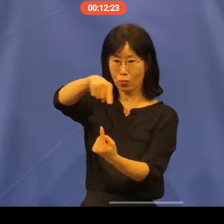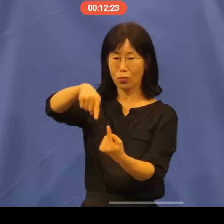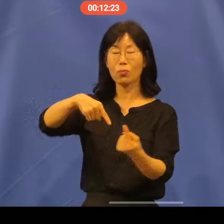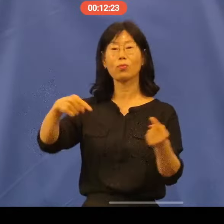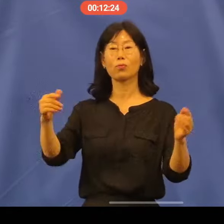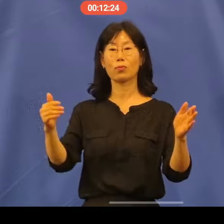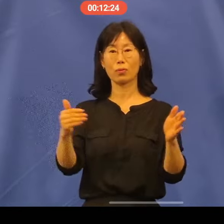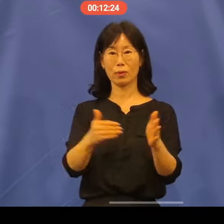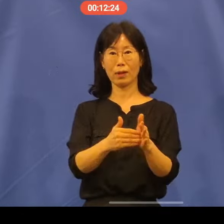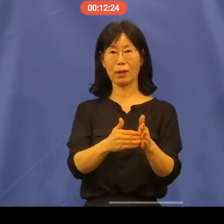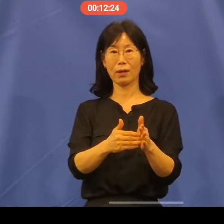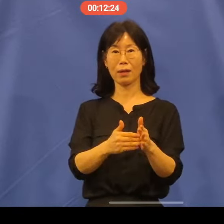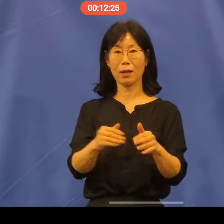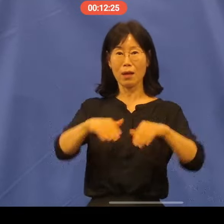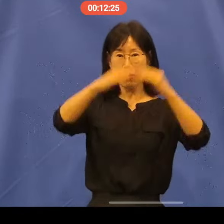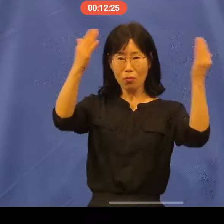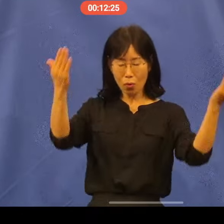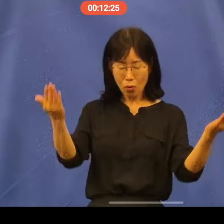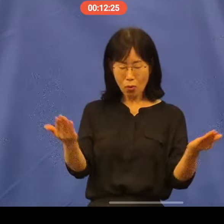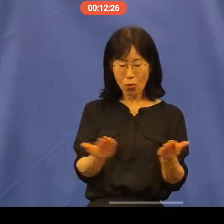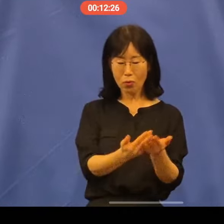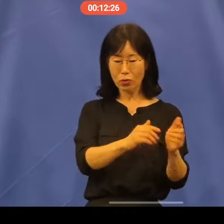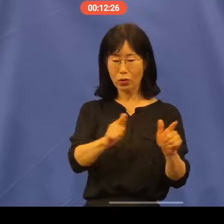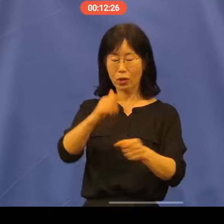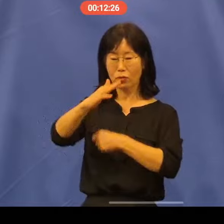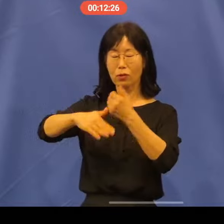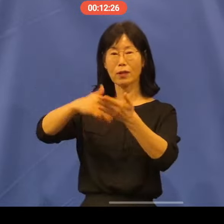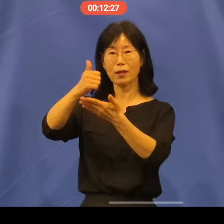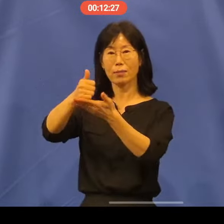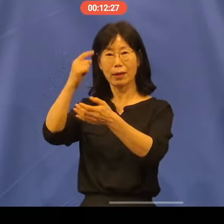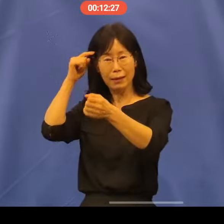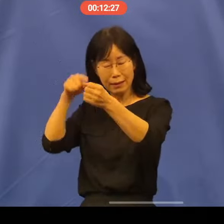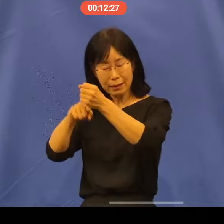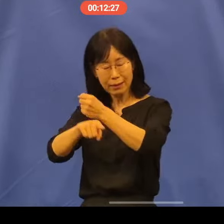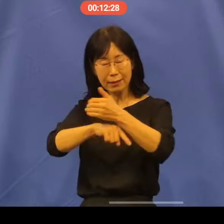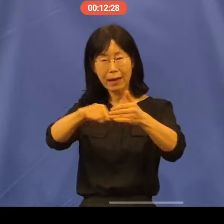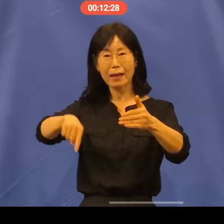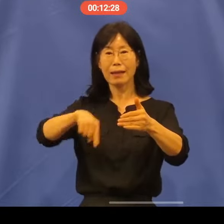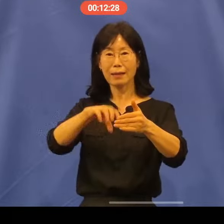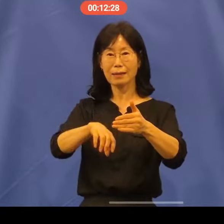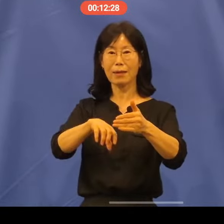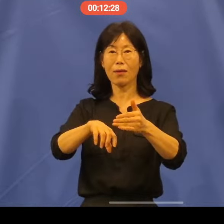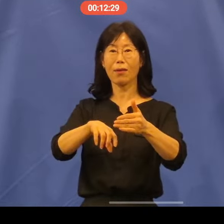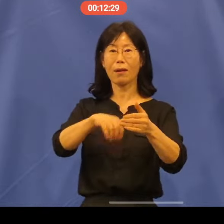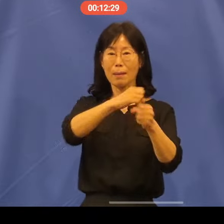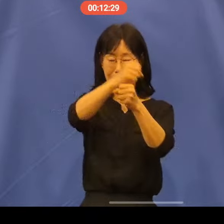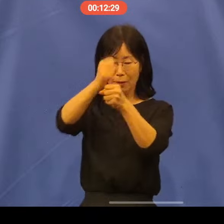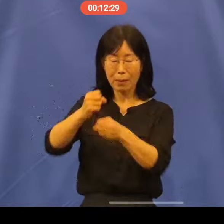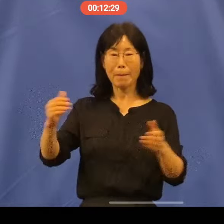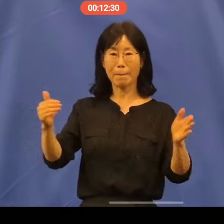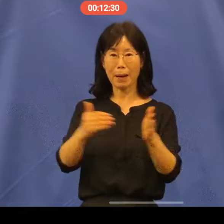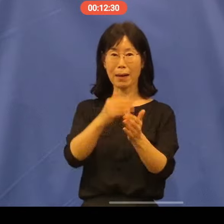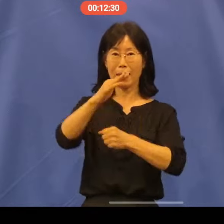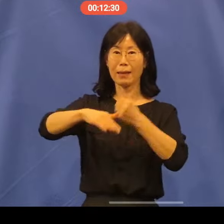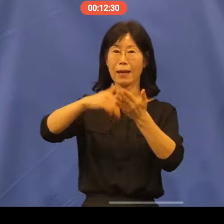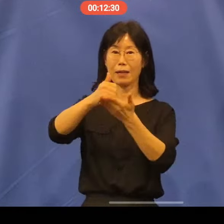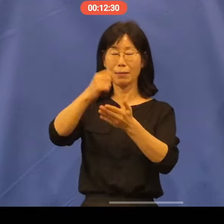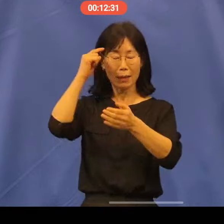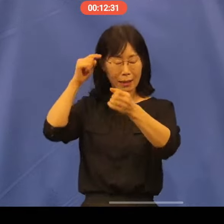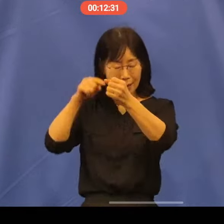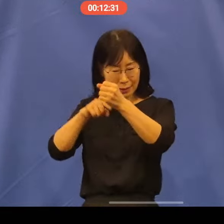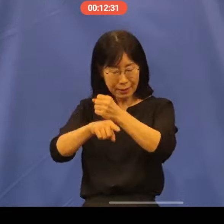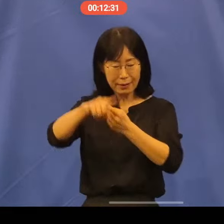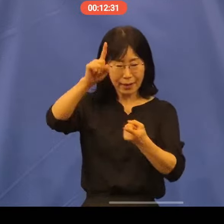만물이 주님의 뜻 안에서 만들어졌고 주님의 뜻 안에서 움직이고 있고 주님의